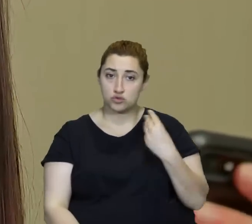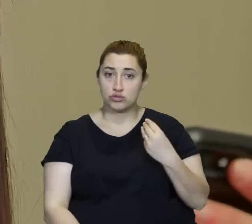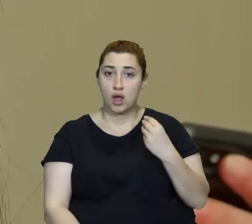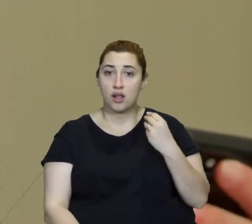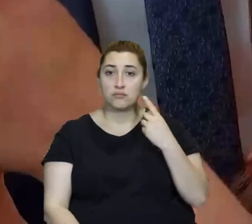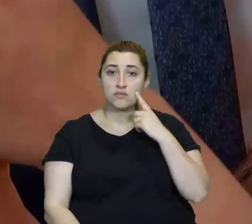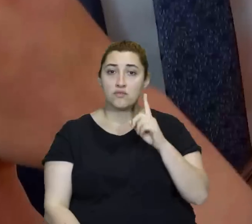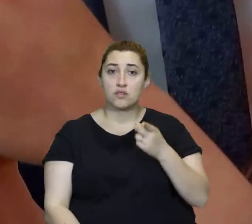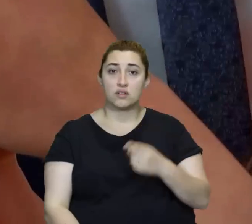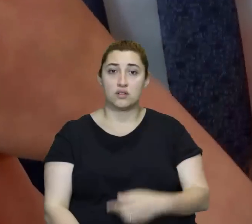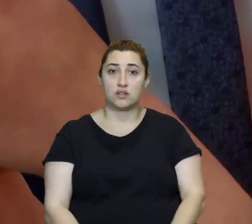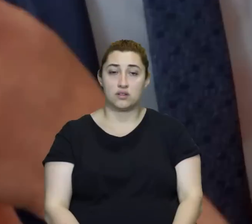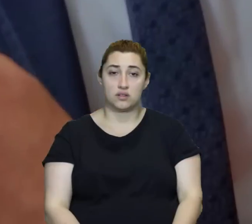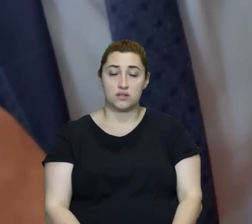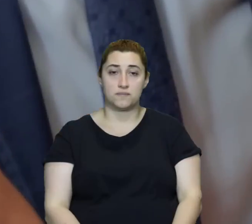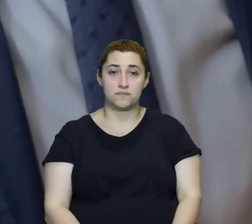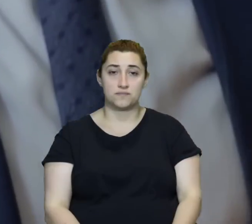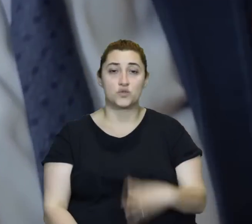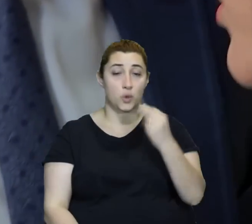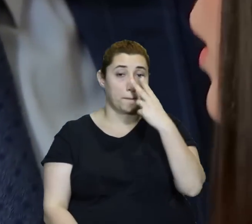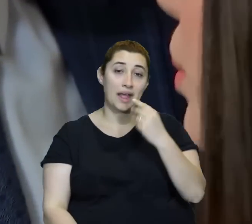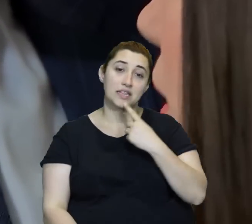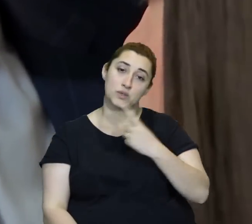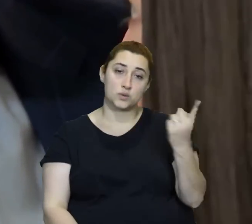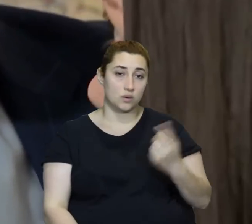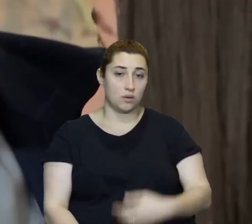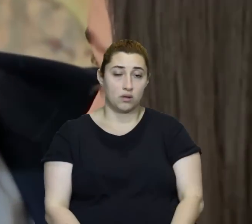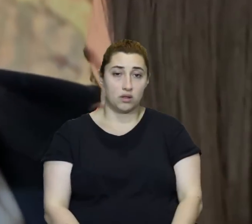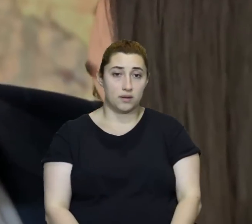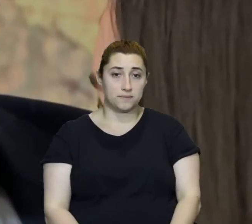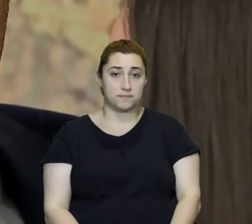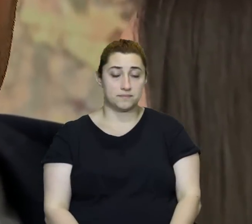Güzelmiş gerçekten. Çok beğendiğimi söyleyebilirsin.